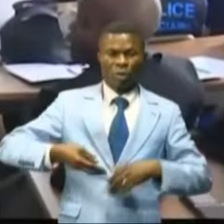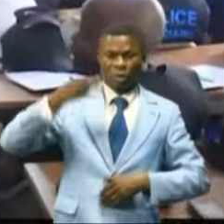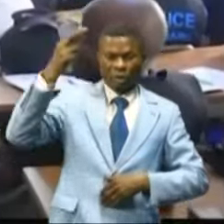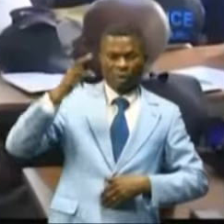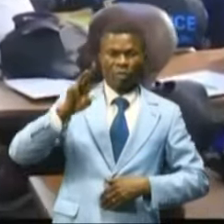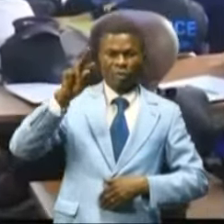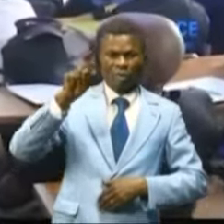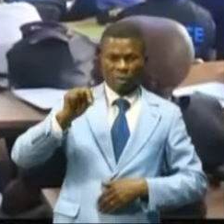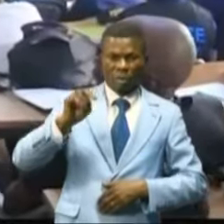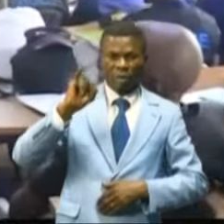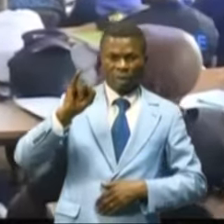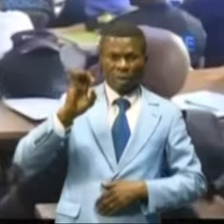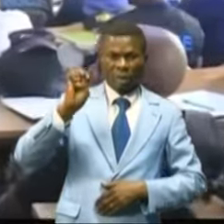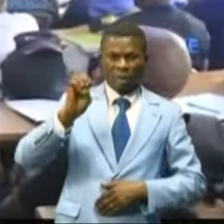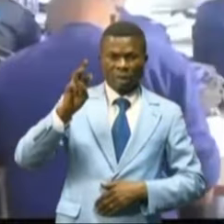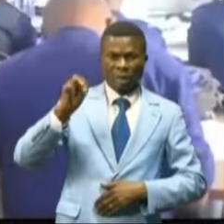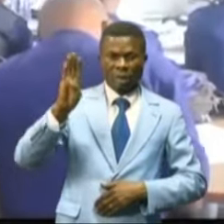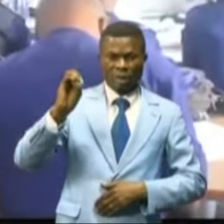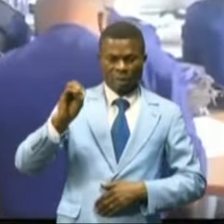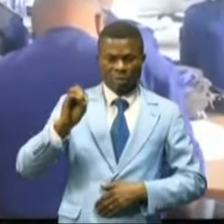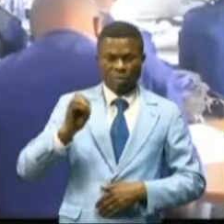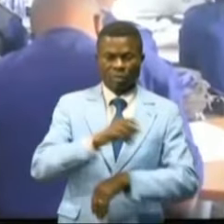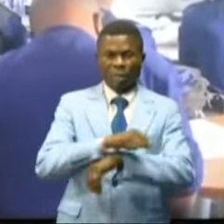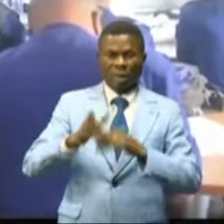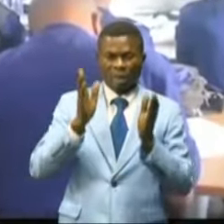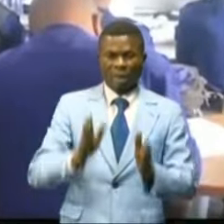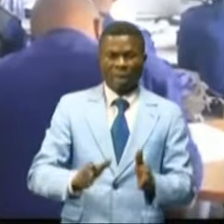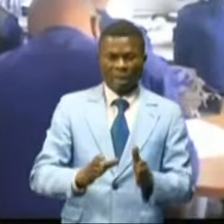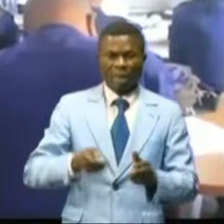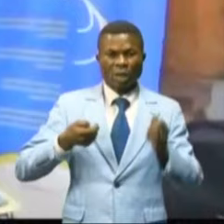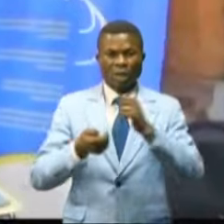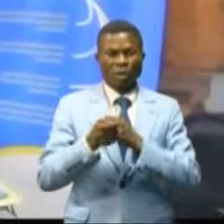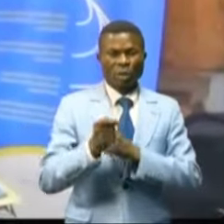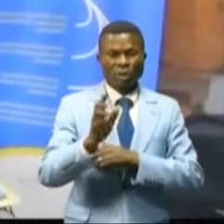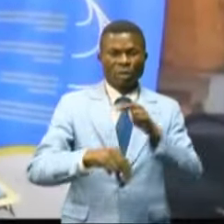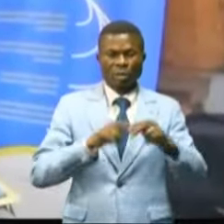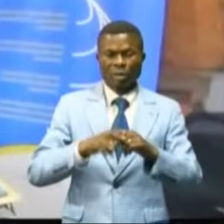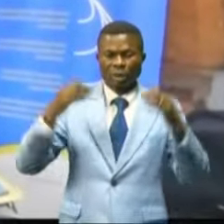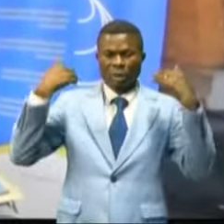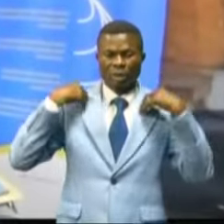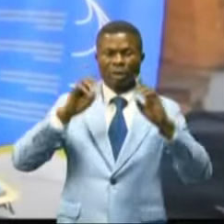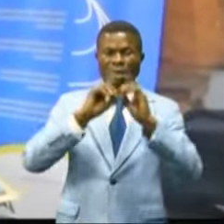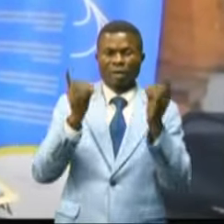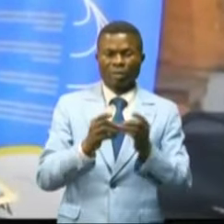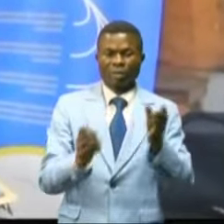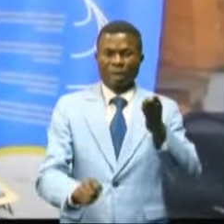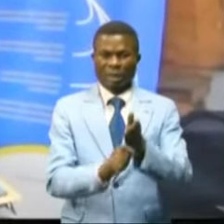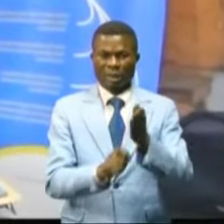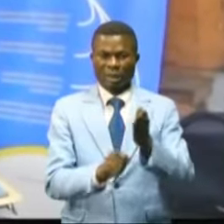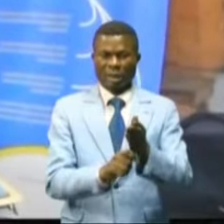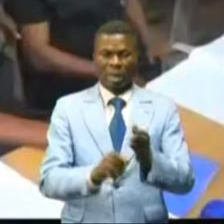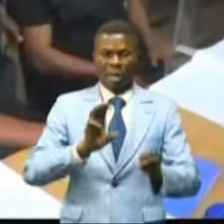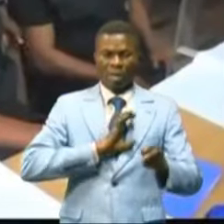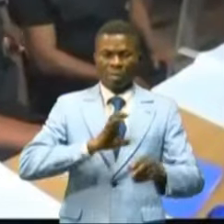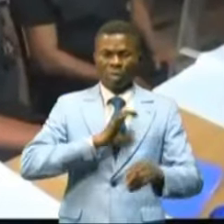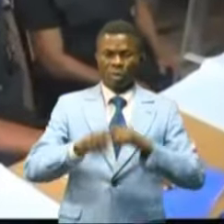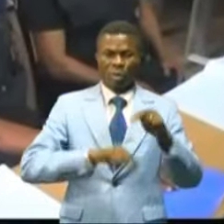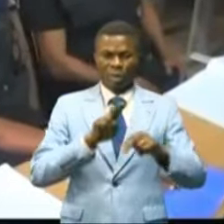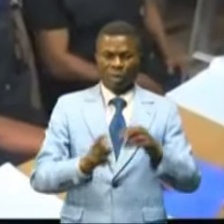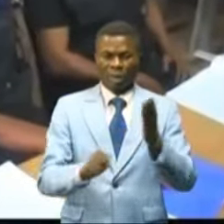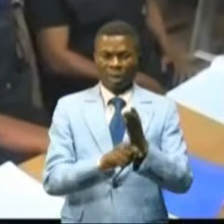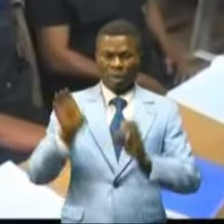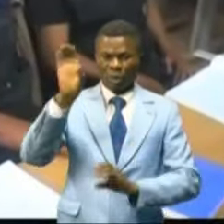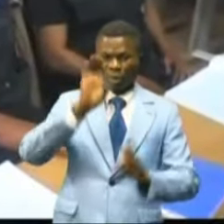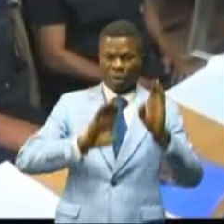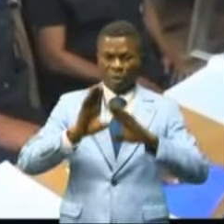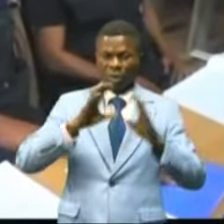Niembo Lucien, administrateur du fichier criminel national et le chef de département technique de la police technique et